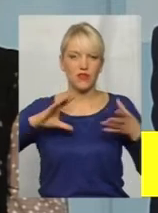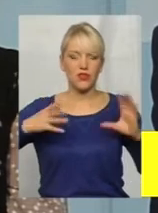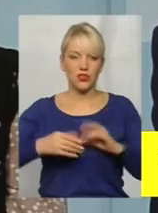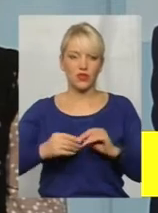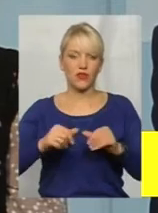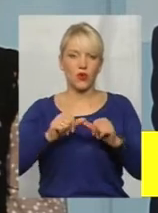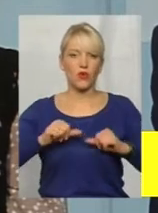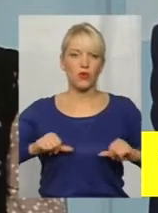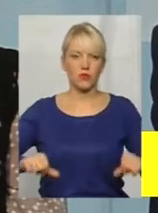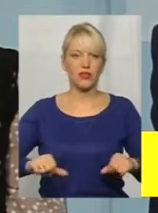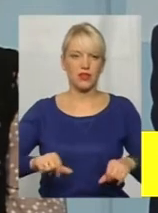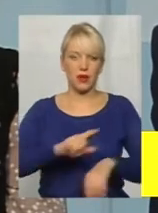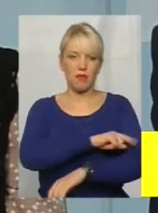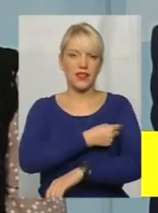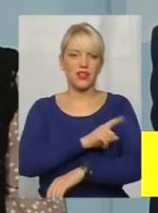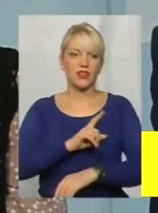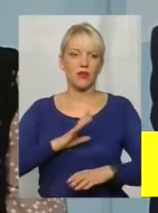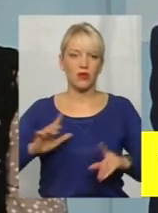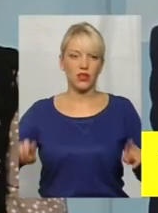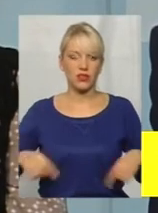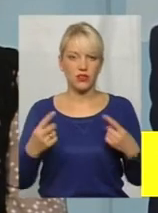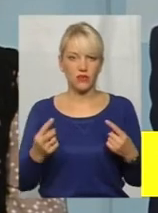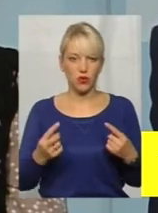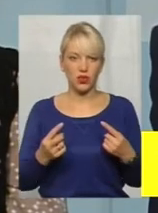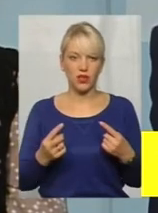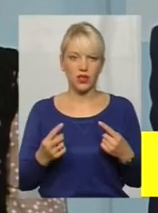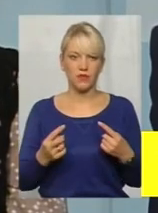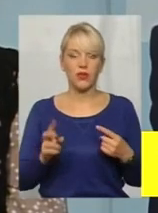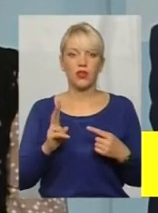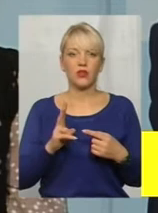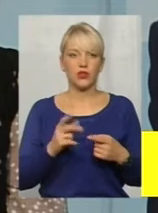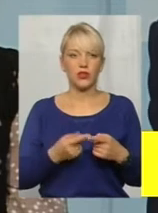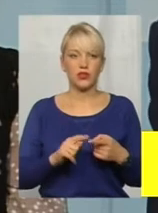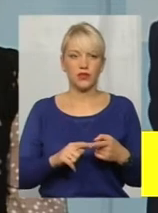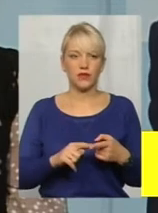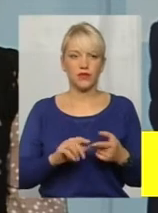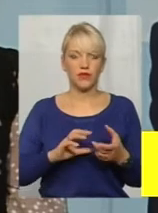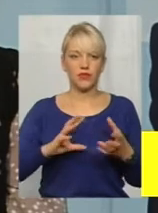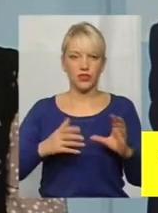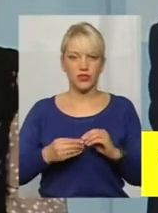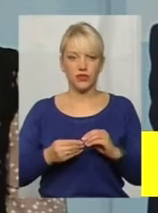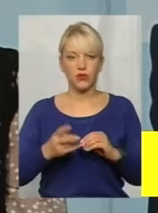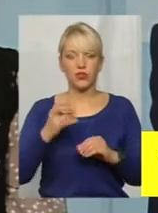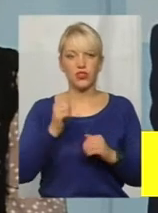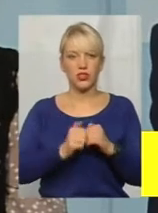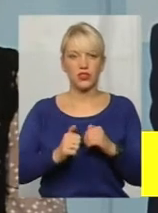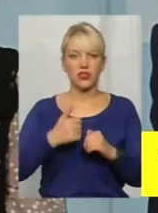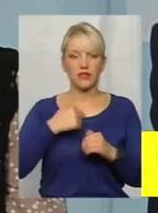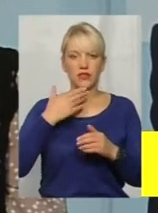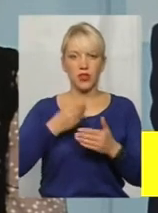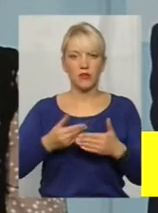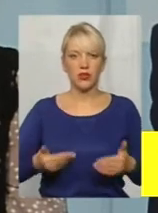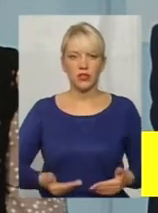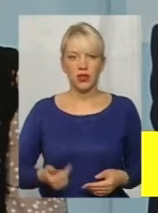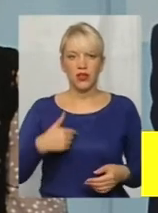комісії медичної, яка була створена, до якого прислала на висновку. Досить часто я в своєму житті, я вже